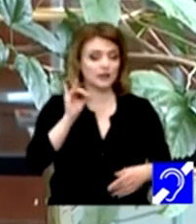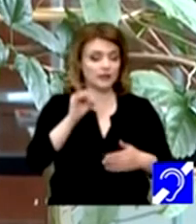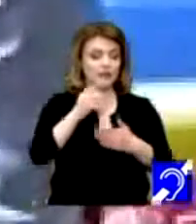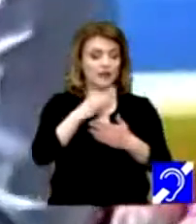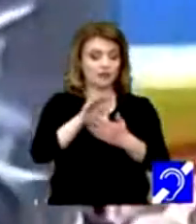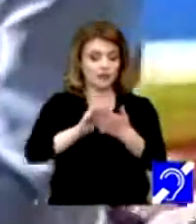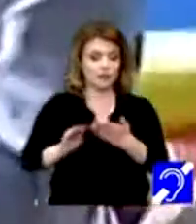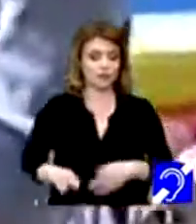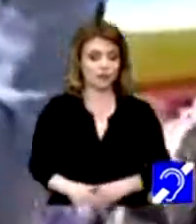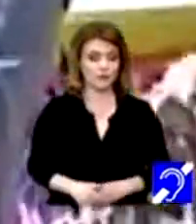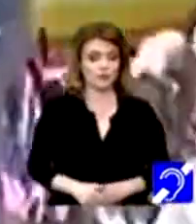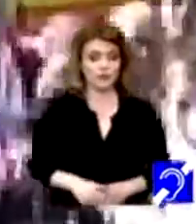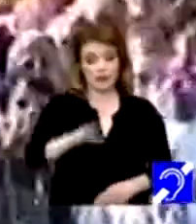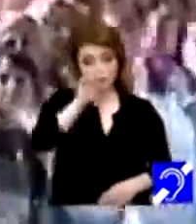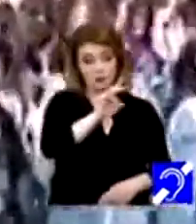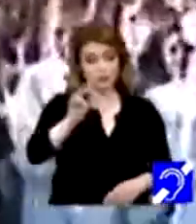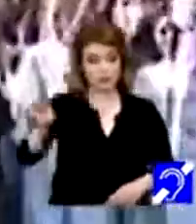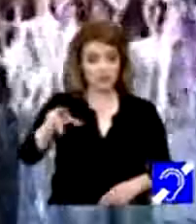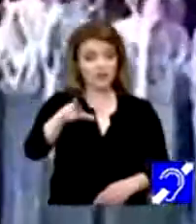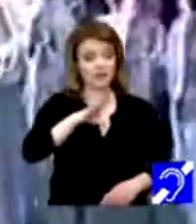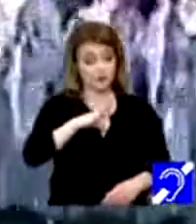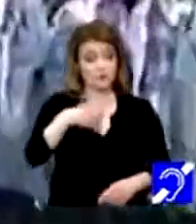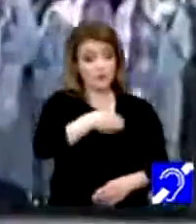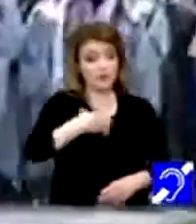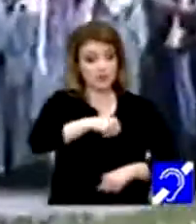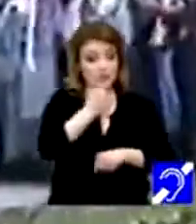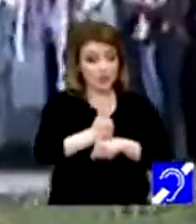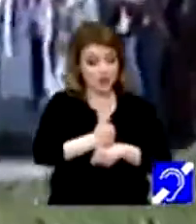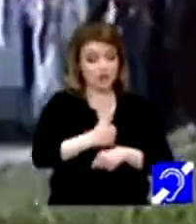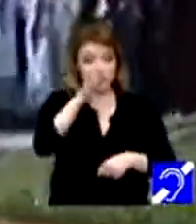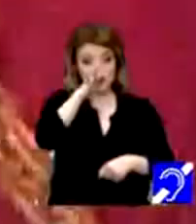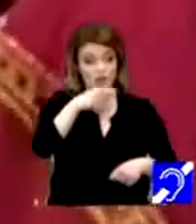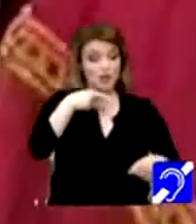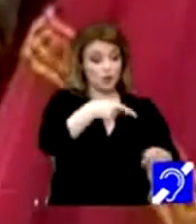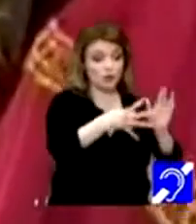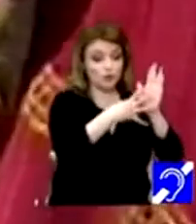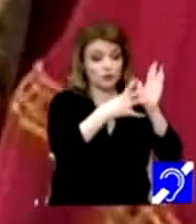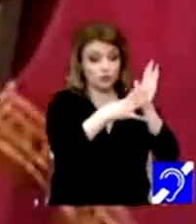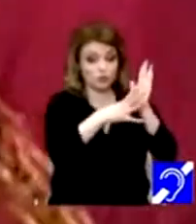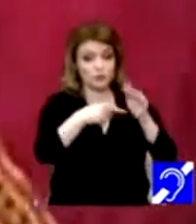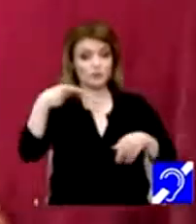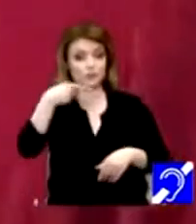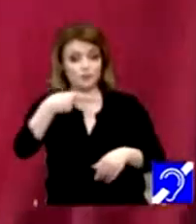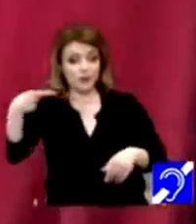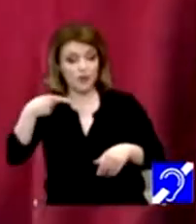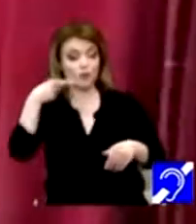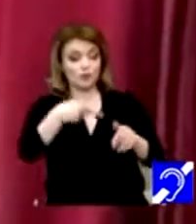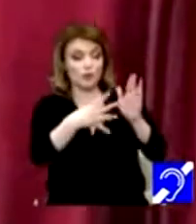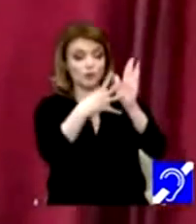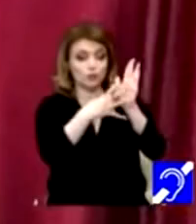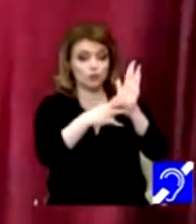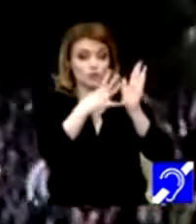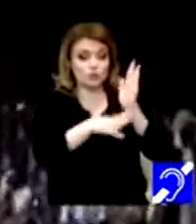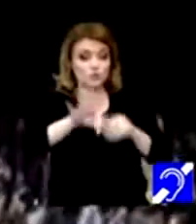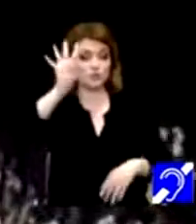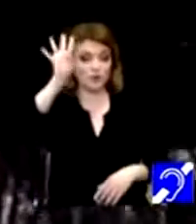alfabetului latin. Nicolae Costin a fost primar general al Chișinăului din 1990 până în 1994. A